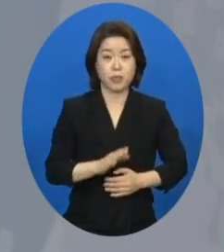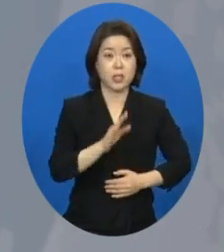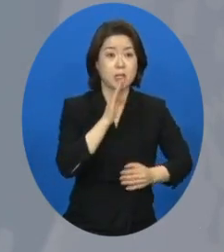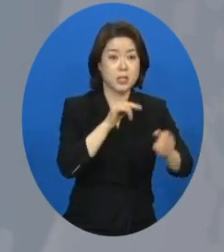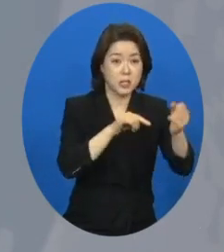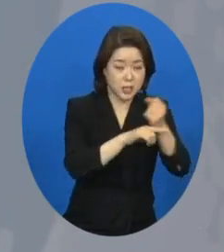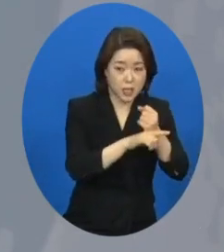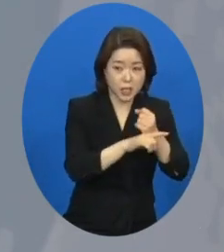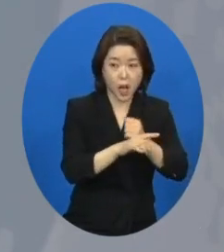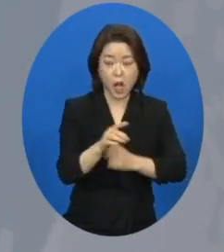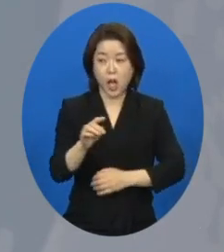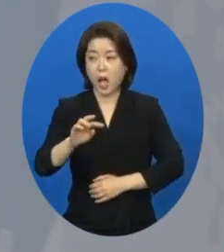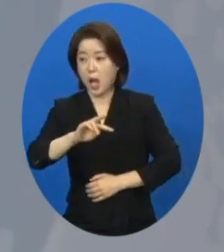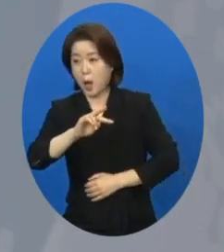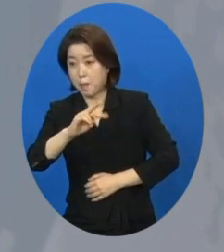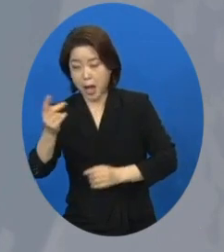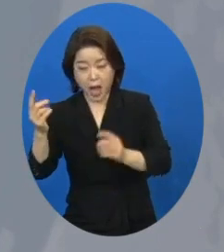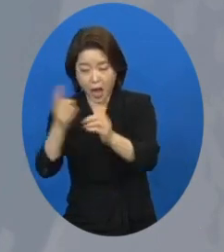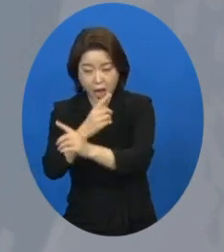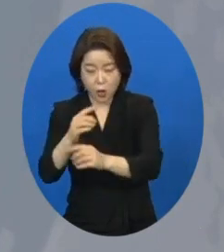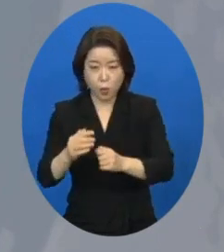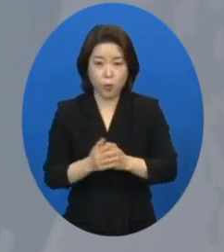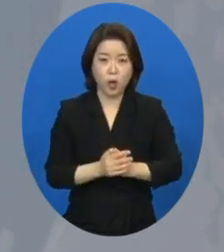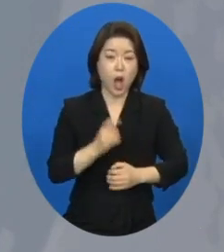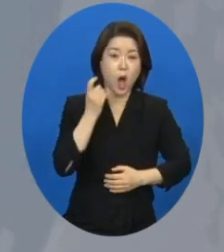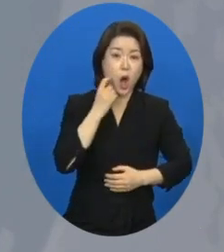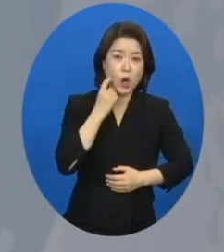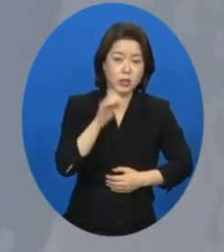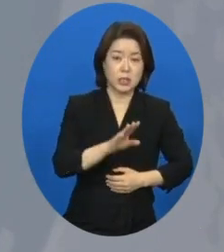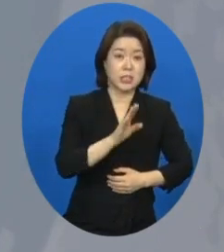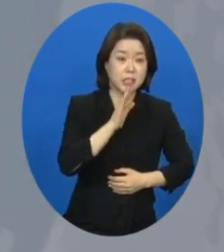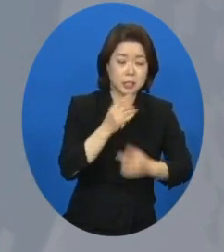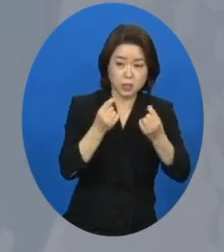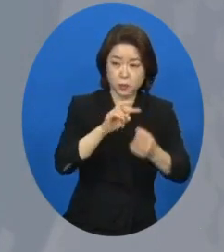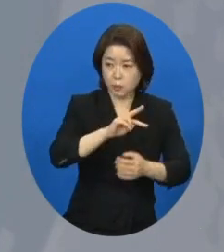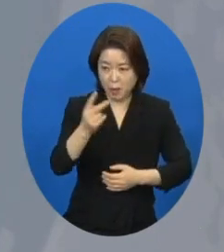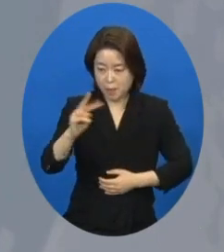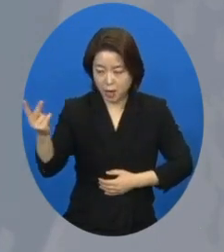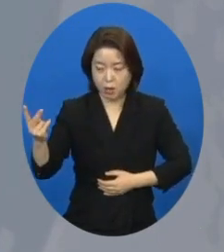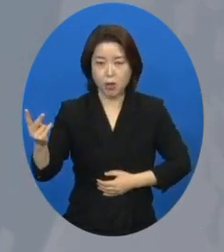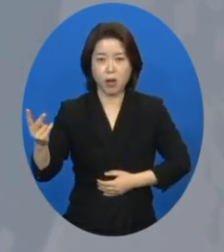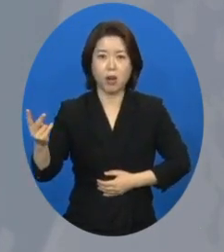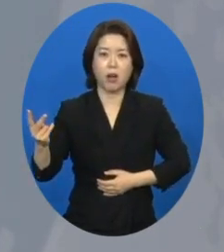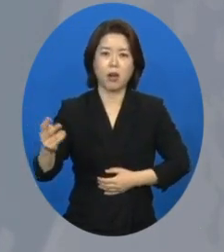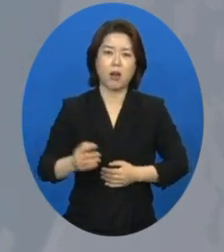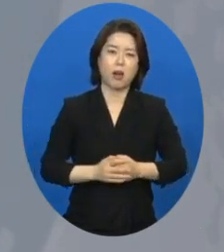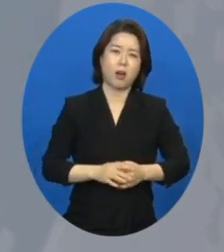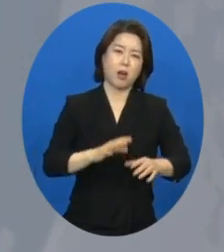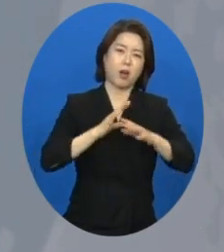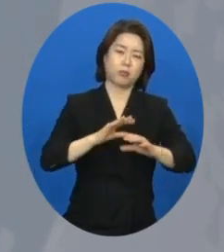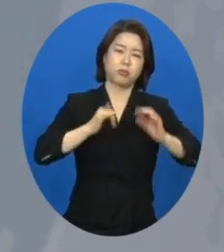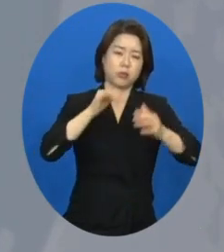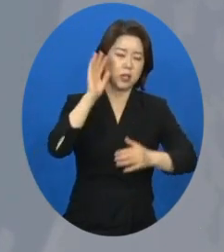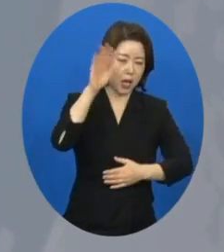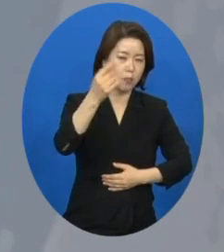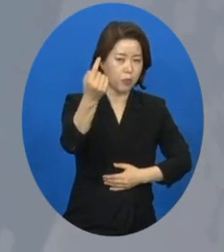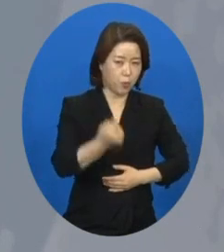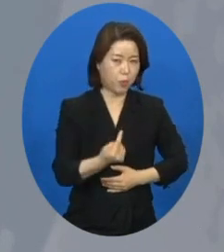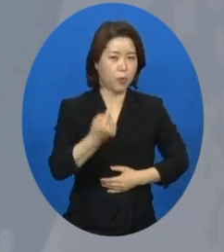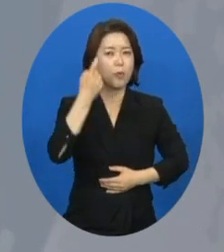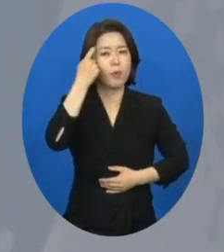비진리로 거짓이 진짜인 것처럼 막 바꾸어지는 무서운 세상이 앞으로 오겠구나. 그런 생각도